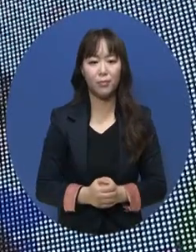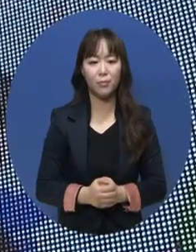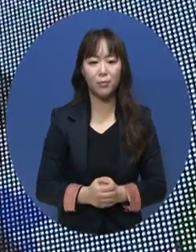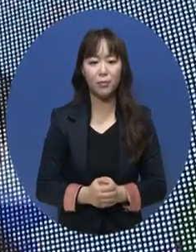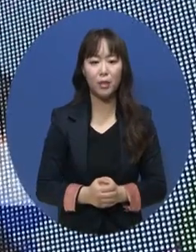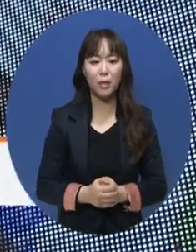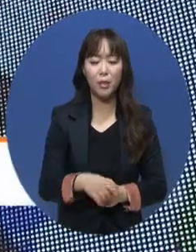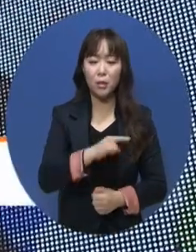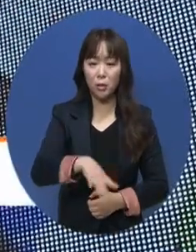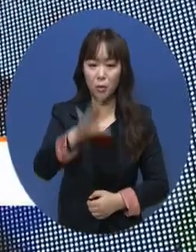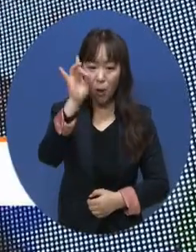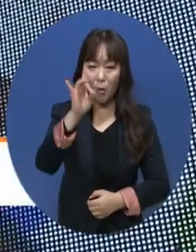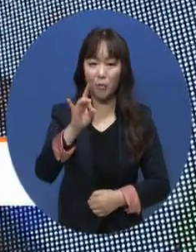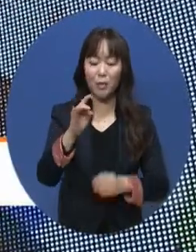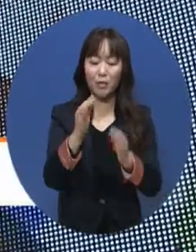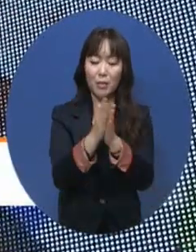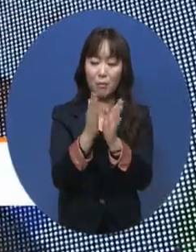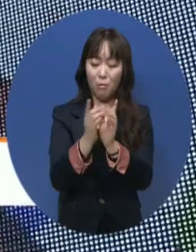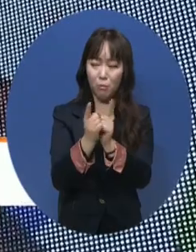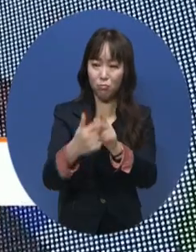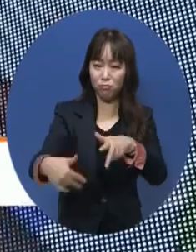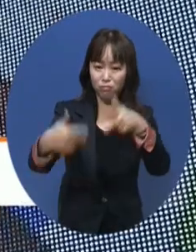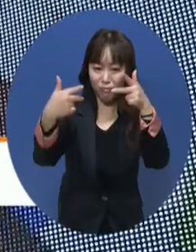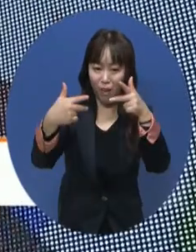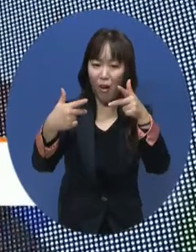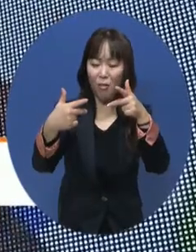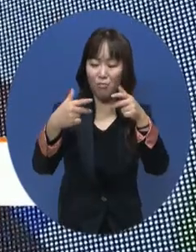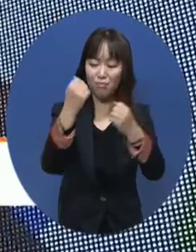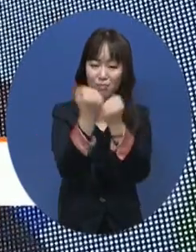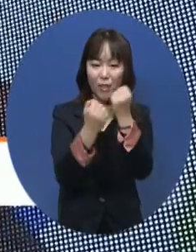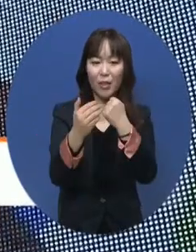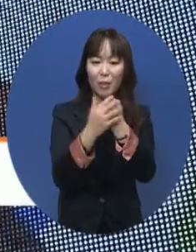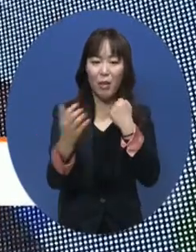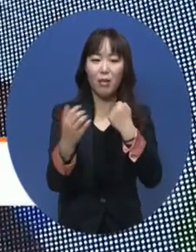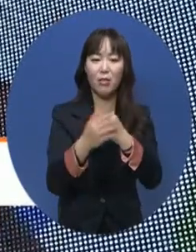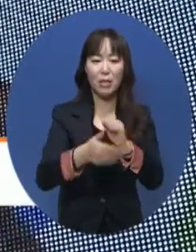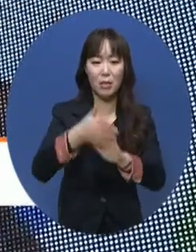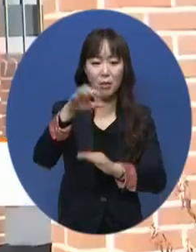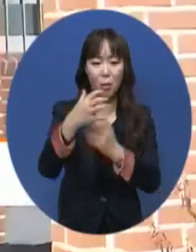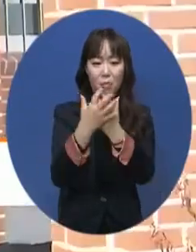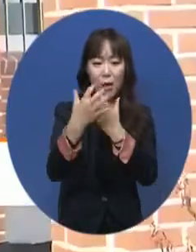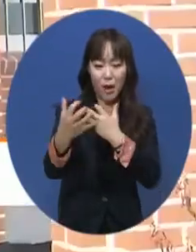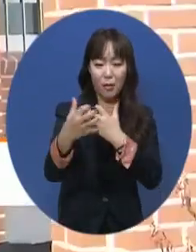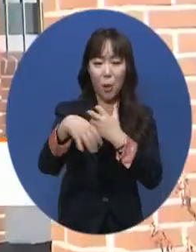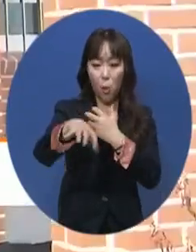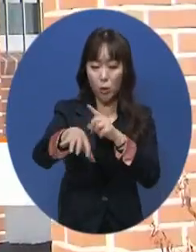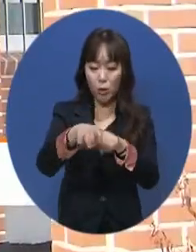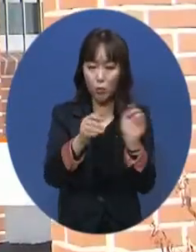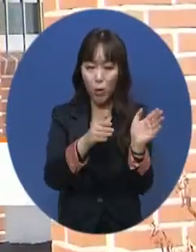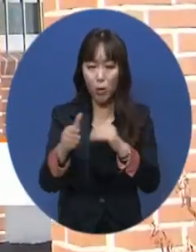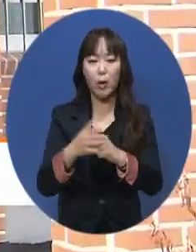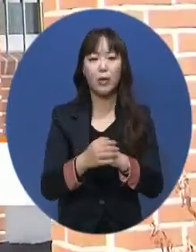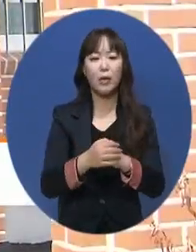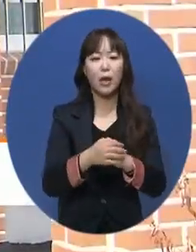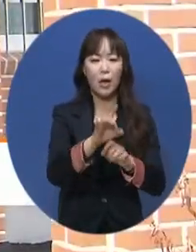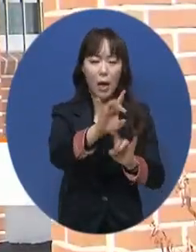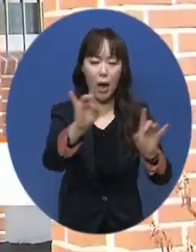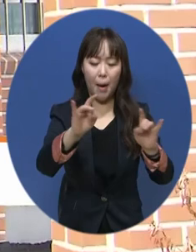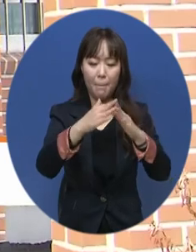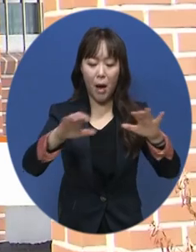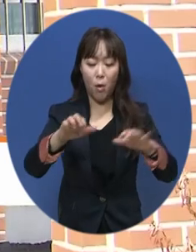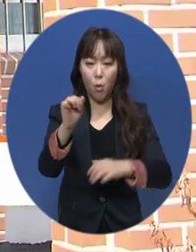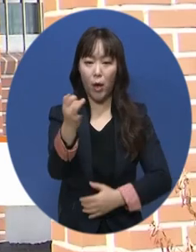씨는 사상 첫 랜선 시정설명회 개최를 위해 시청 강당에 화상회의 공간을 꾸미고 읍면동